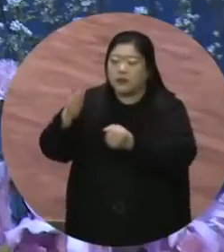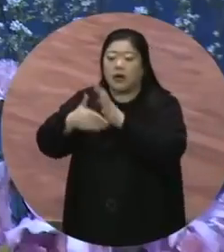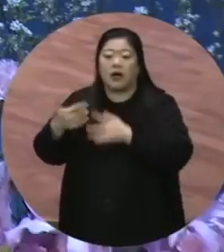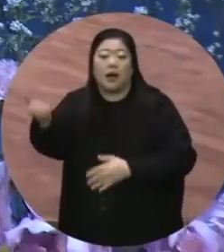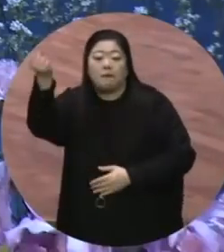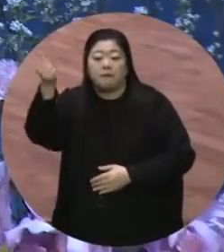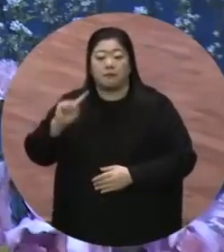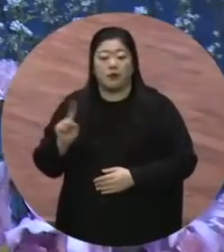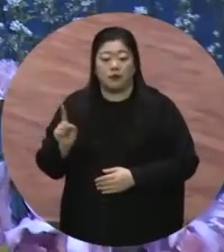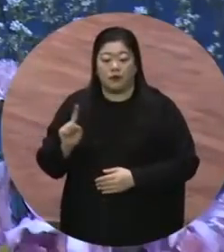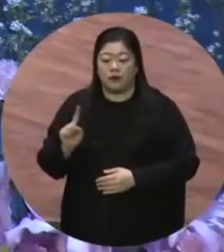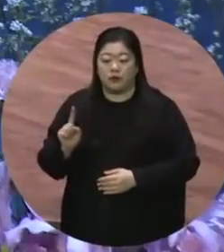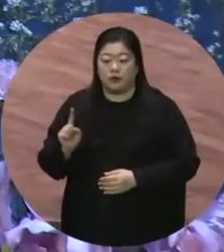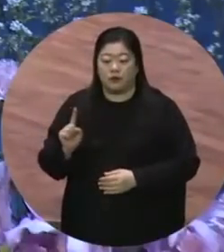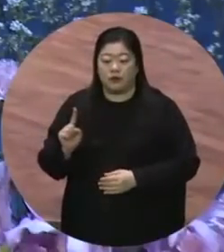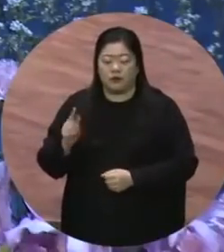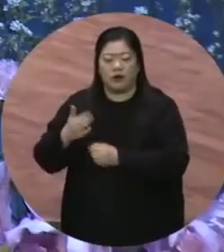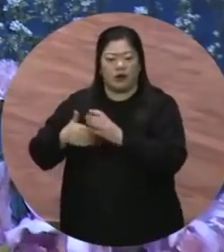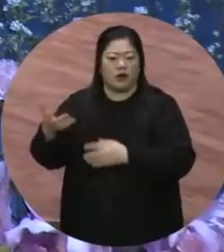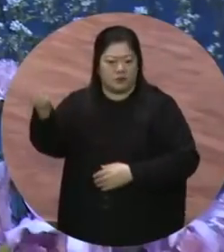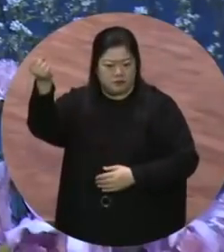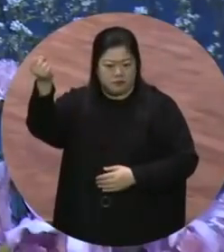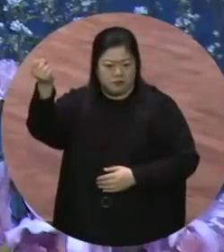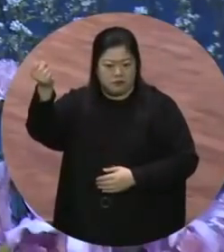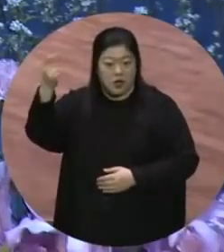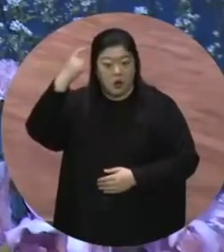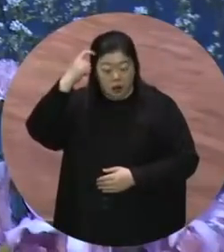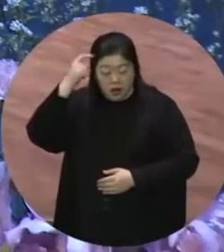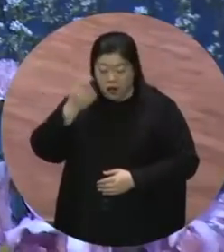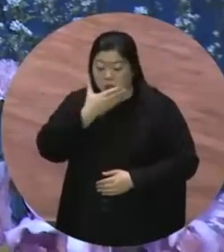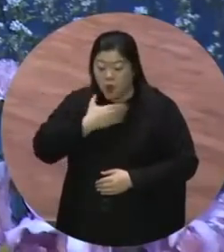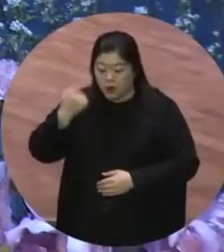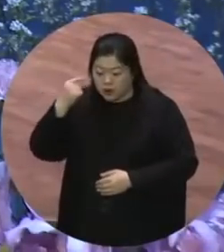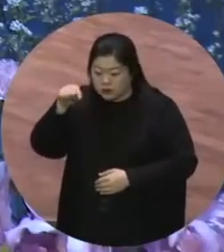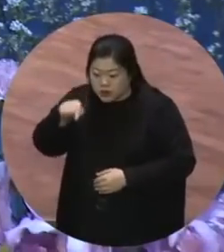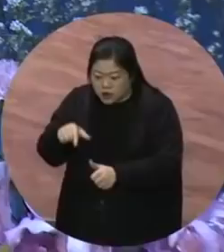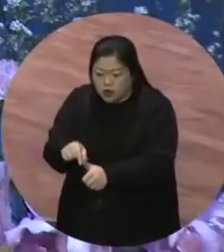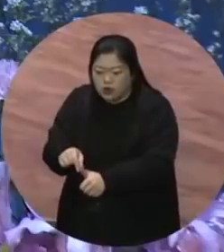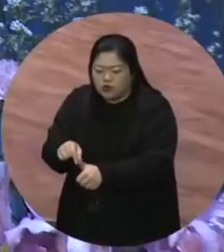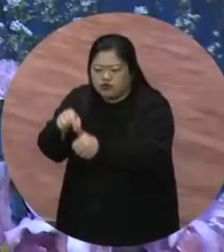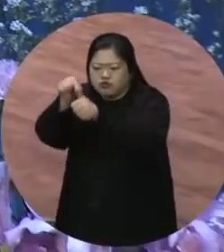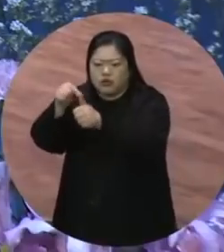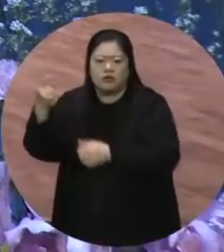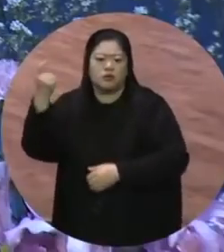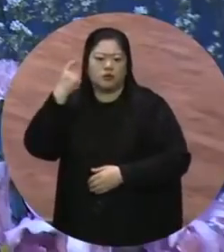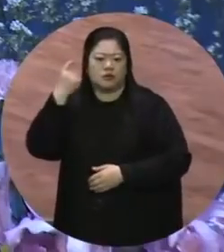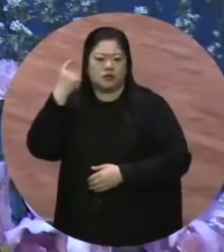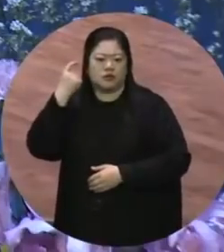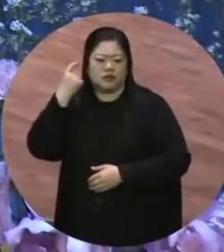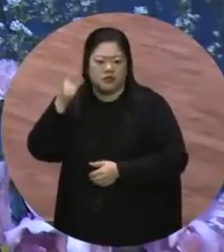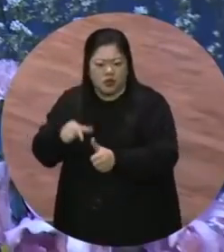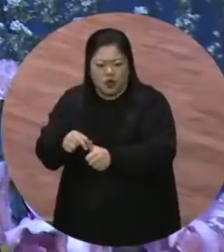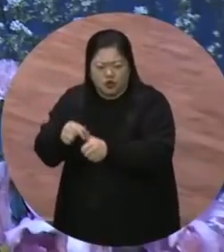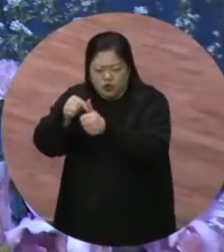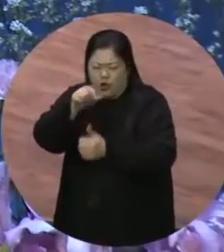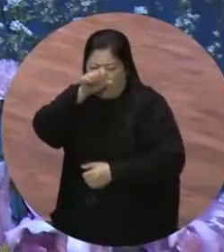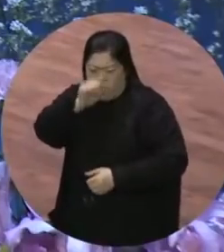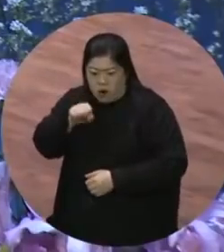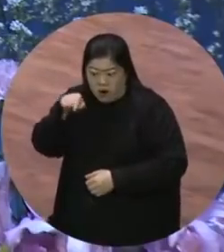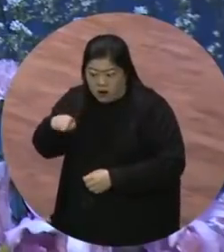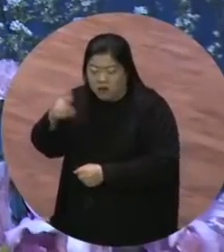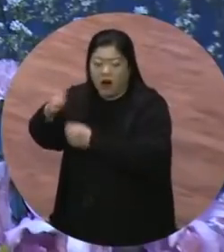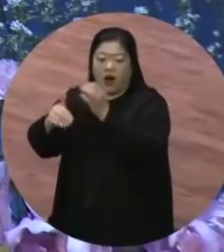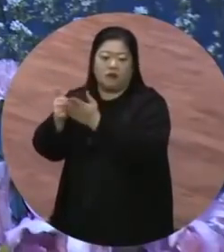하나님으로부터 온 구원의 기쁜 소식을 말한 것입니다. 구원의 기쁜 소식, 하나님으로부터